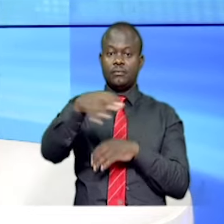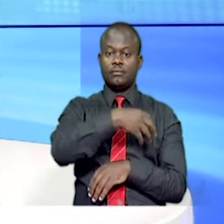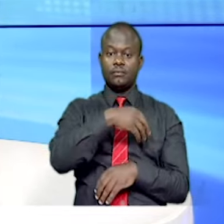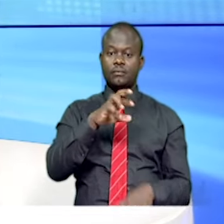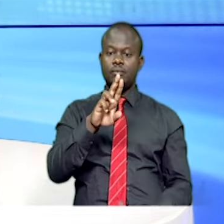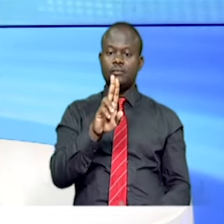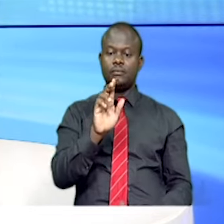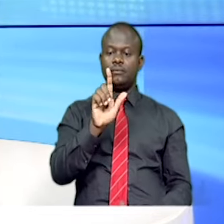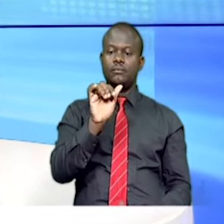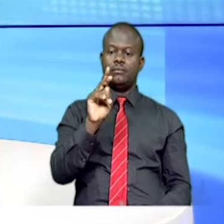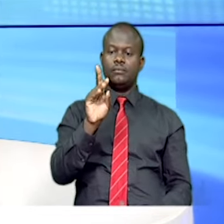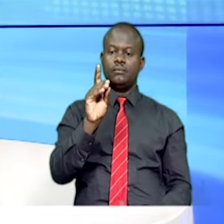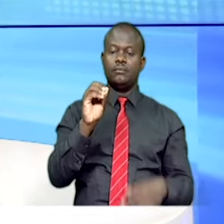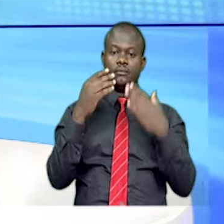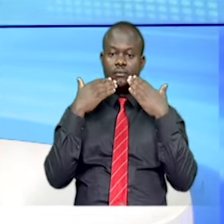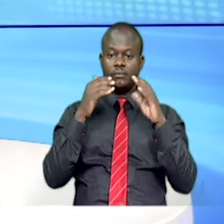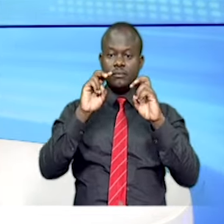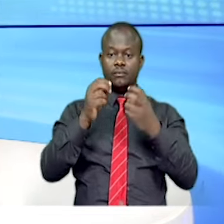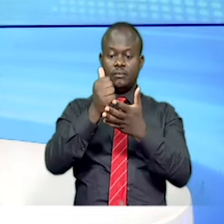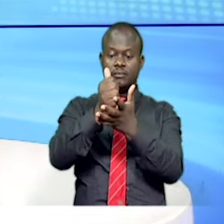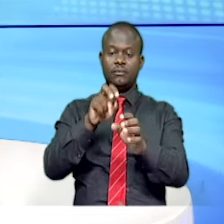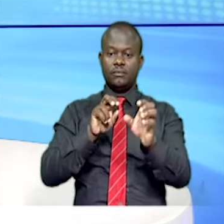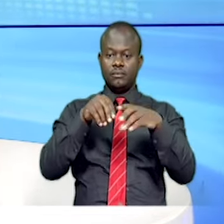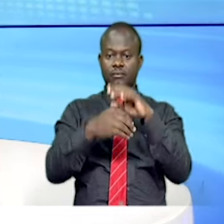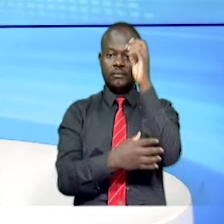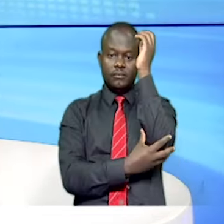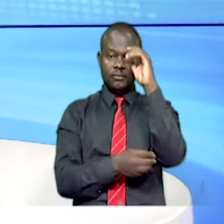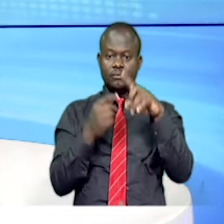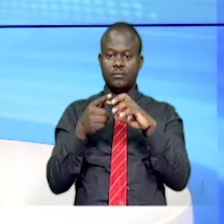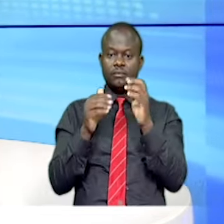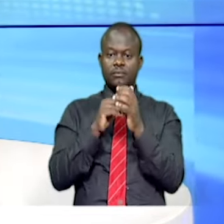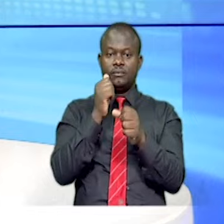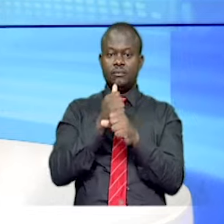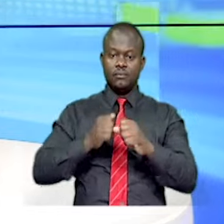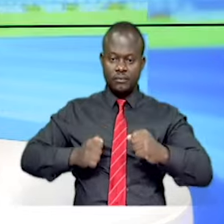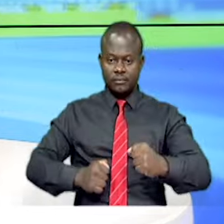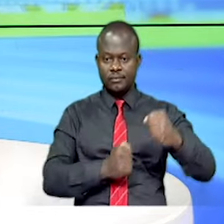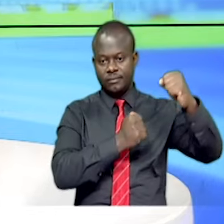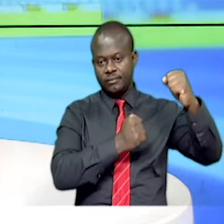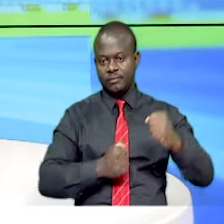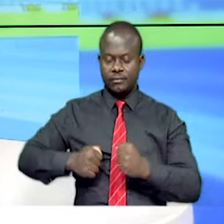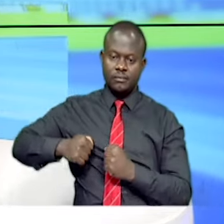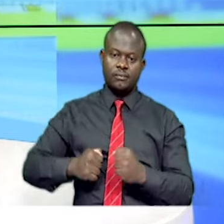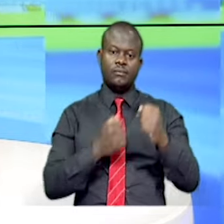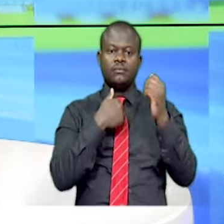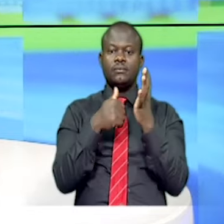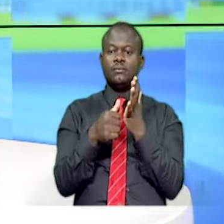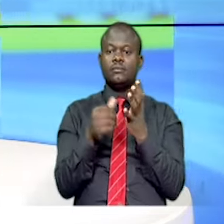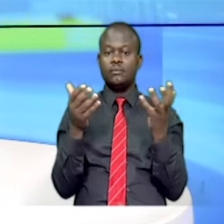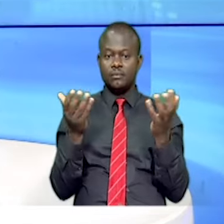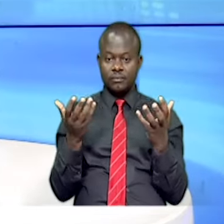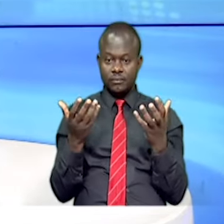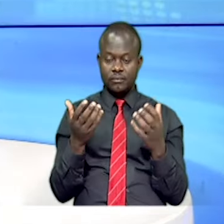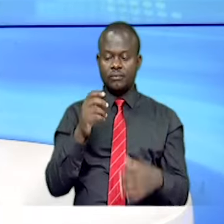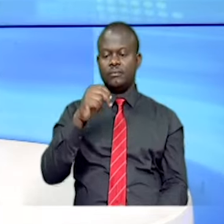Rurindo barashima ko aka gakiriro kafashe kuva mu bukene, ariko abakora ububaji bo bafite ikibazo. Iki kibazo bafite ni ikihe? Mugenzi